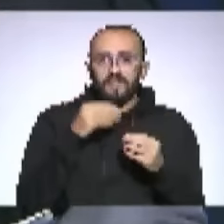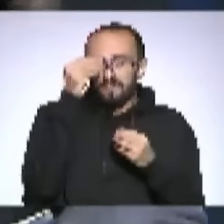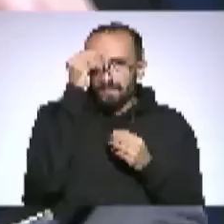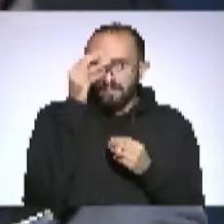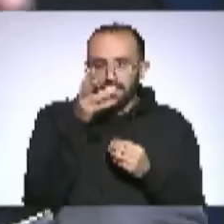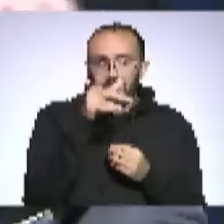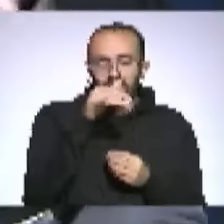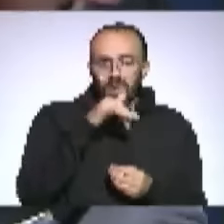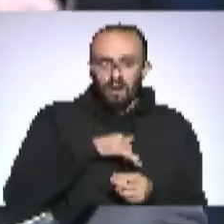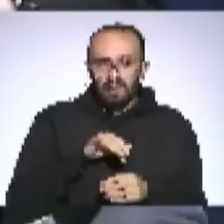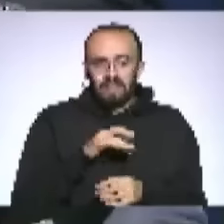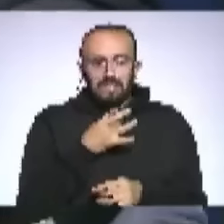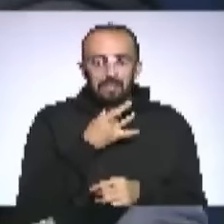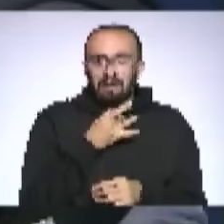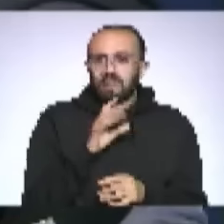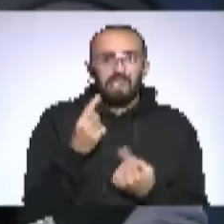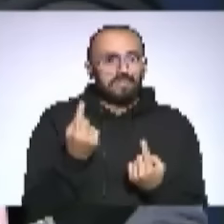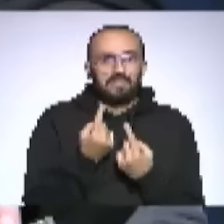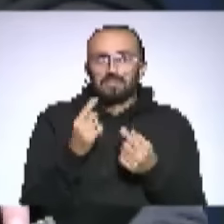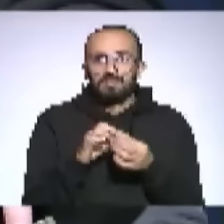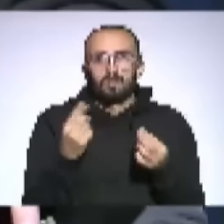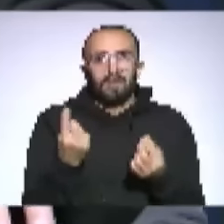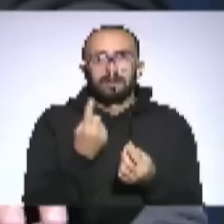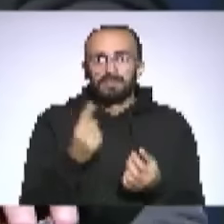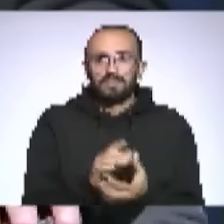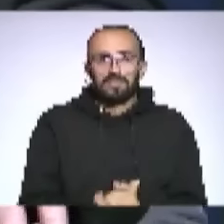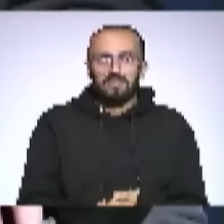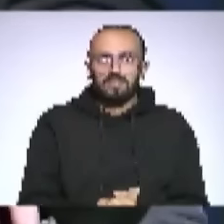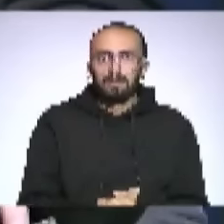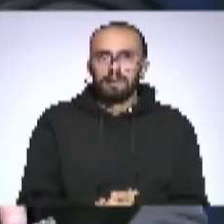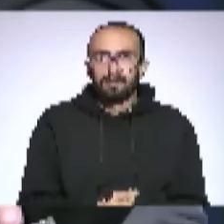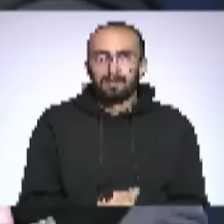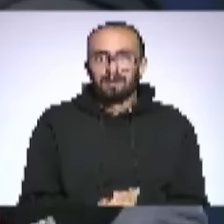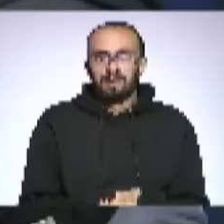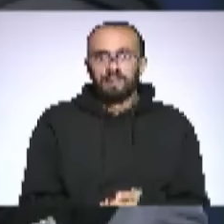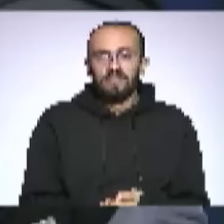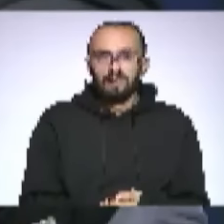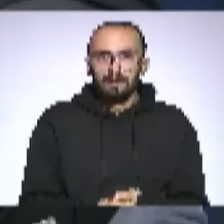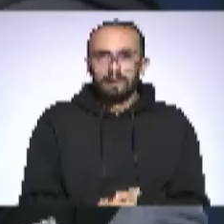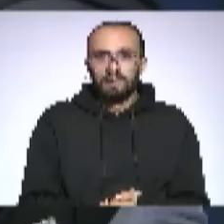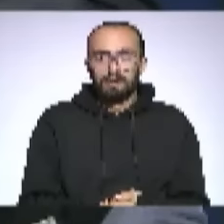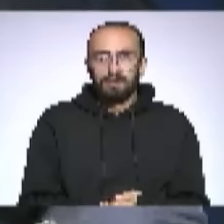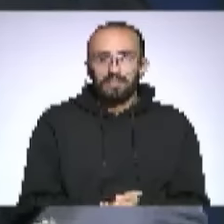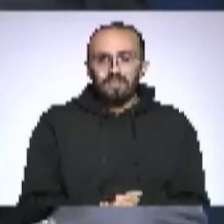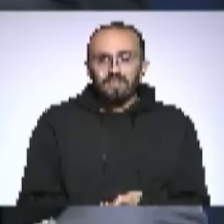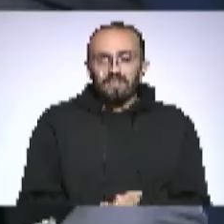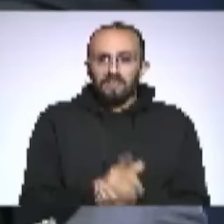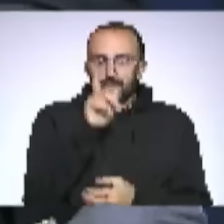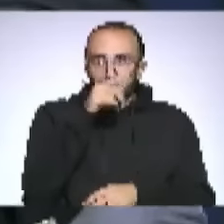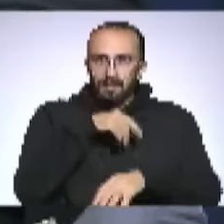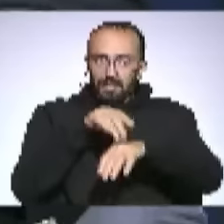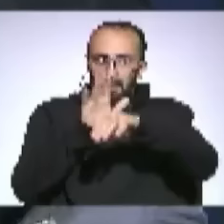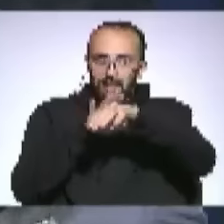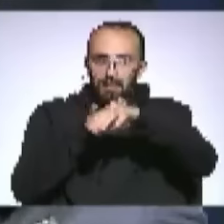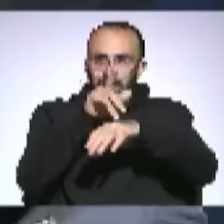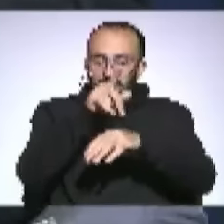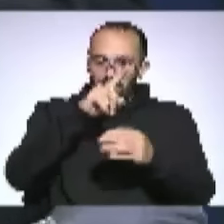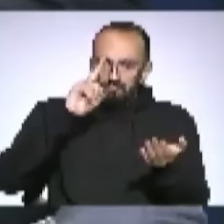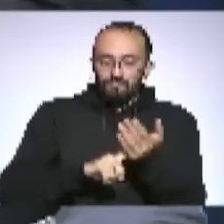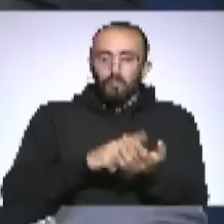ما تخدهاش بحساسيه الموضوع ما فيهوش حاجه اطلاقا بس انا ليه طلب منه يبقى قوي فيه